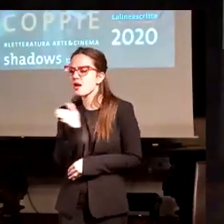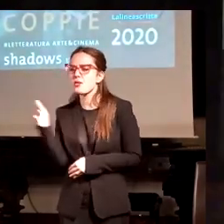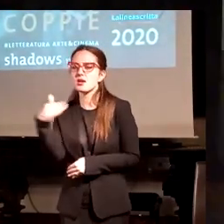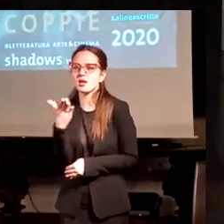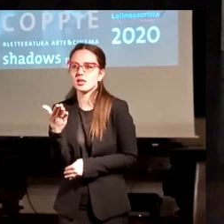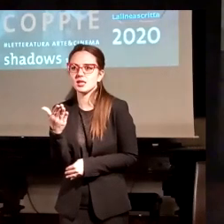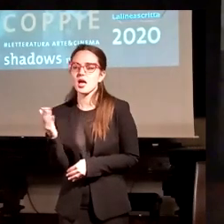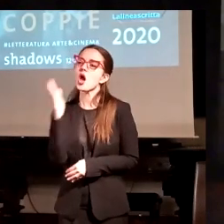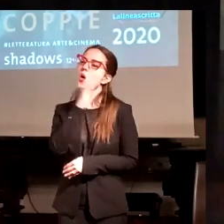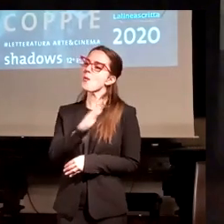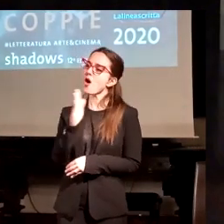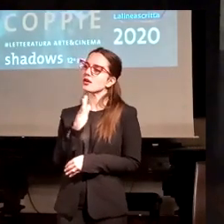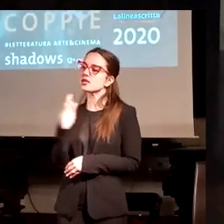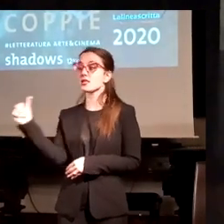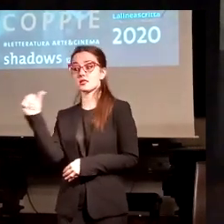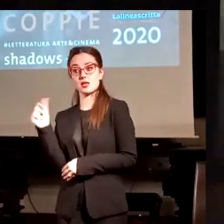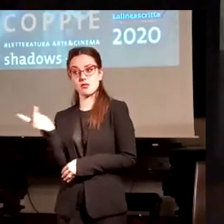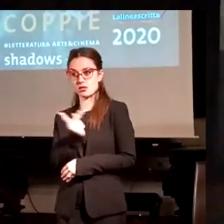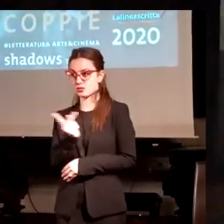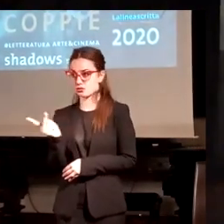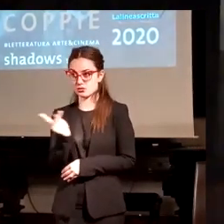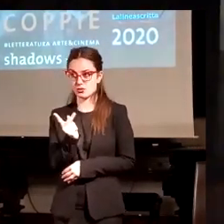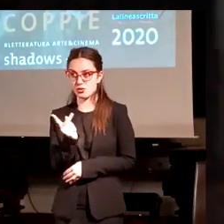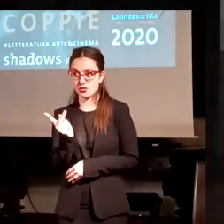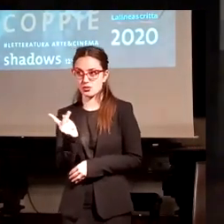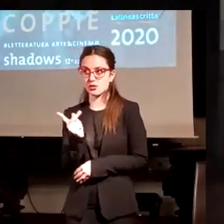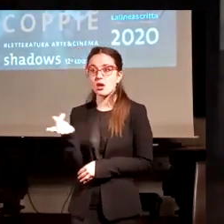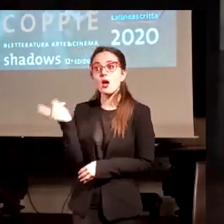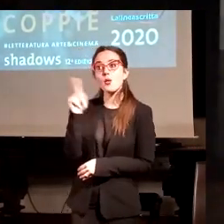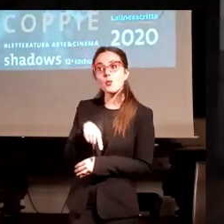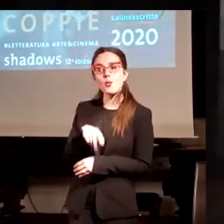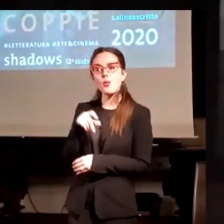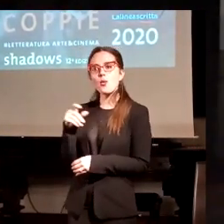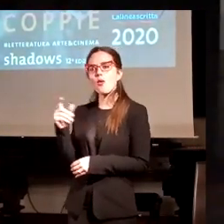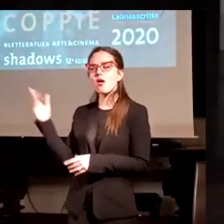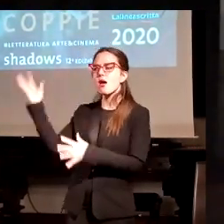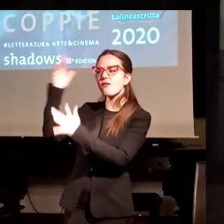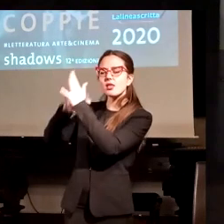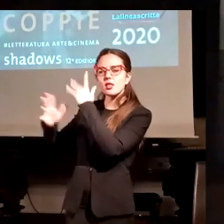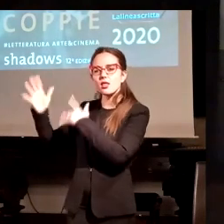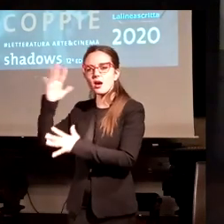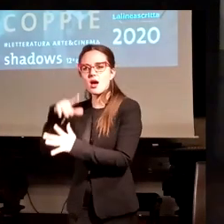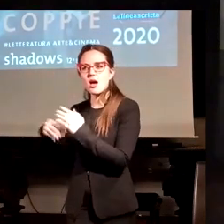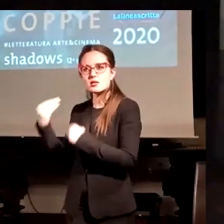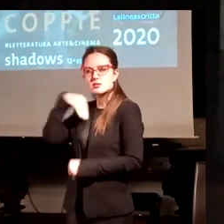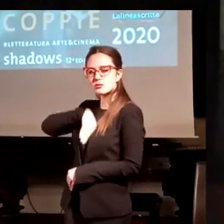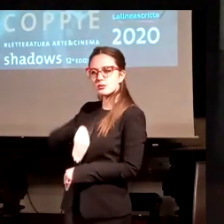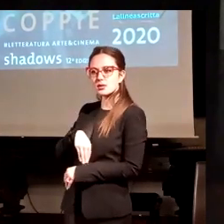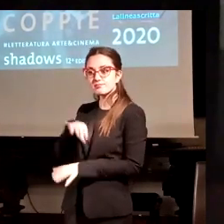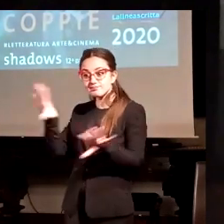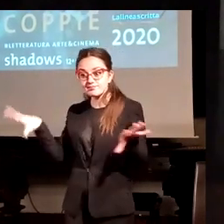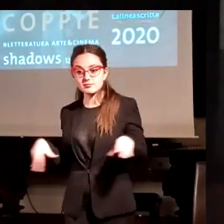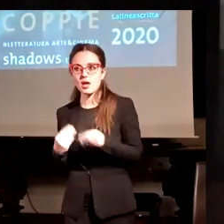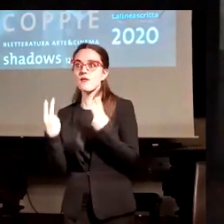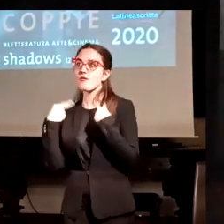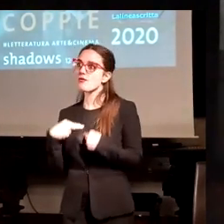di borges est di boves stevenson e dei loro fantasmi cominciamo con un attraversamento delle vite